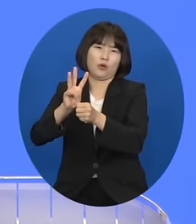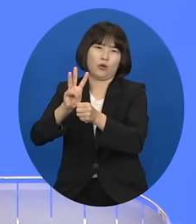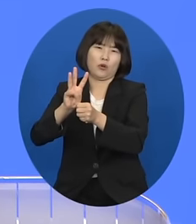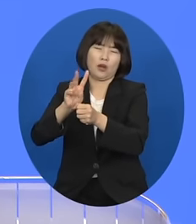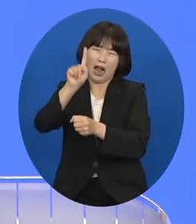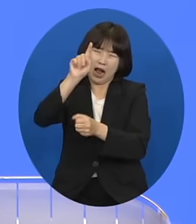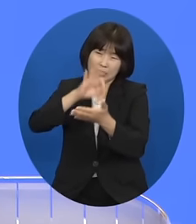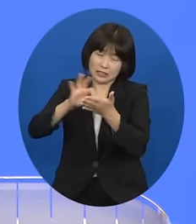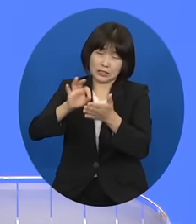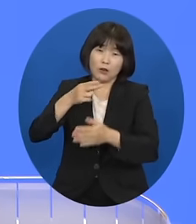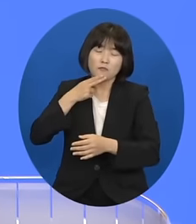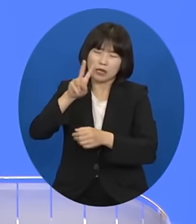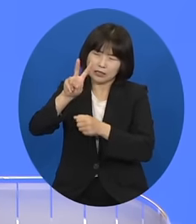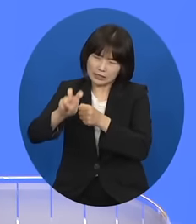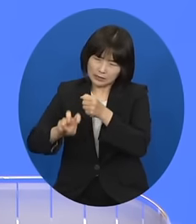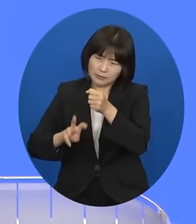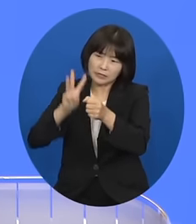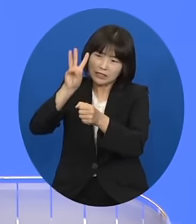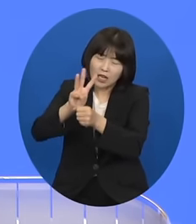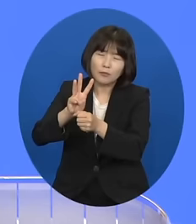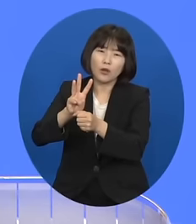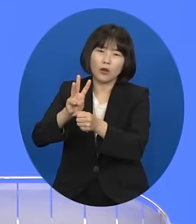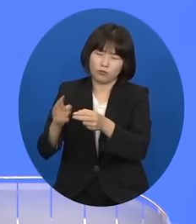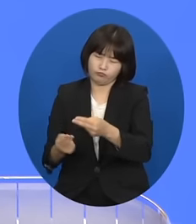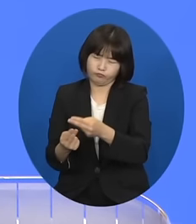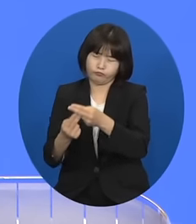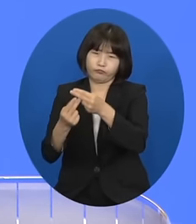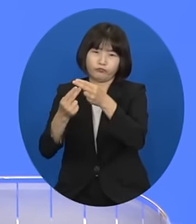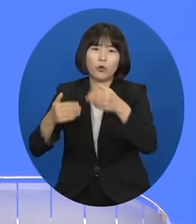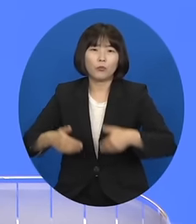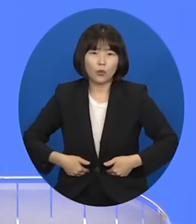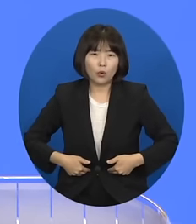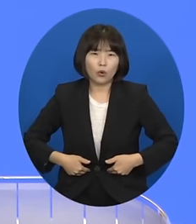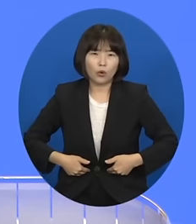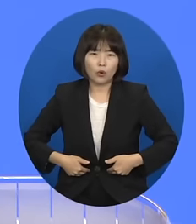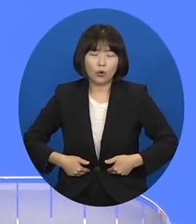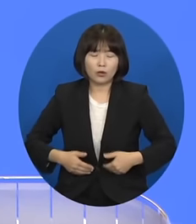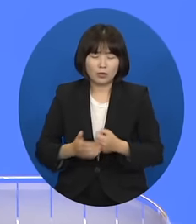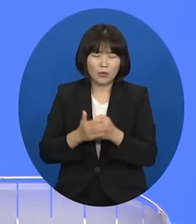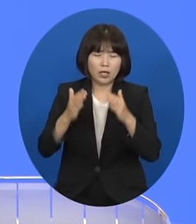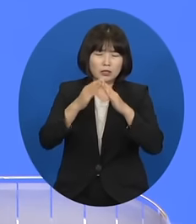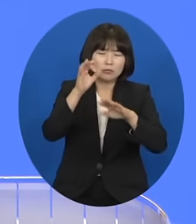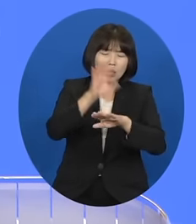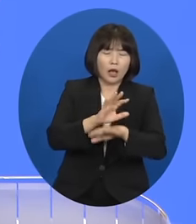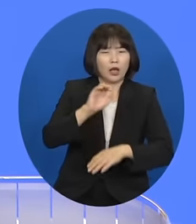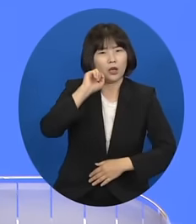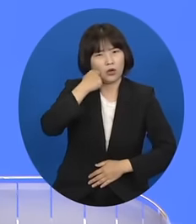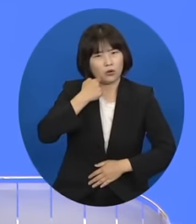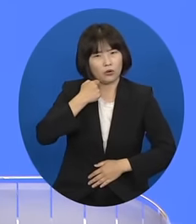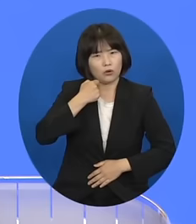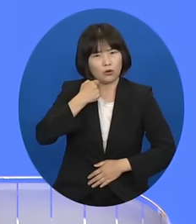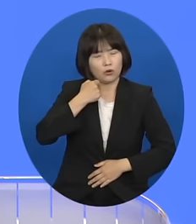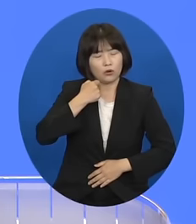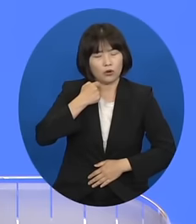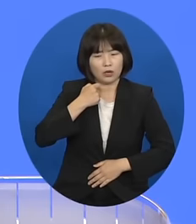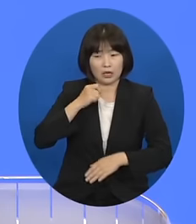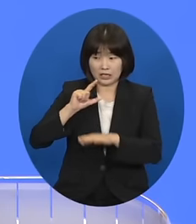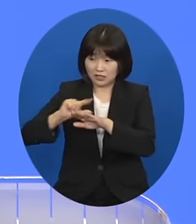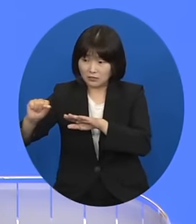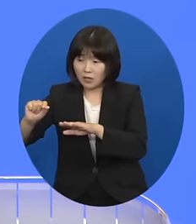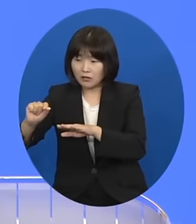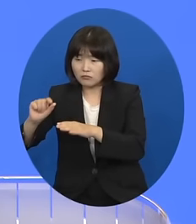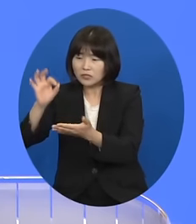안 쓰고 모아서 그러니까 지금 집 구하기가 너무 어려운 거. 물론 수도권이라서 그럴 수 있죠. 지방으로 내려가면 구할 수는